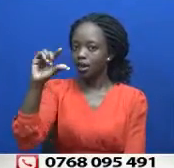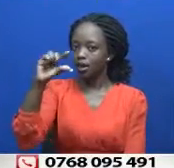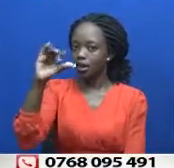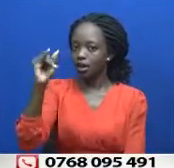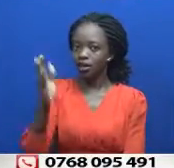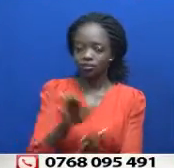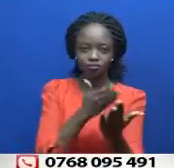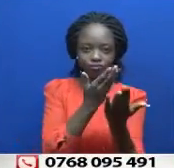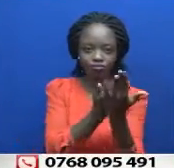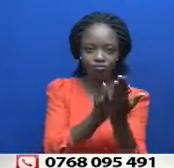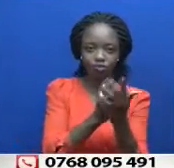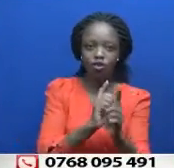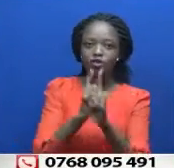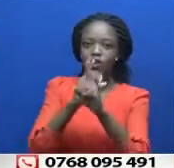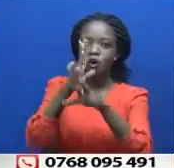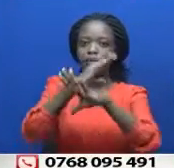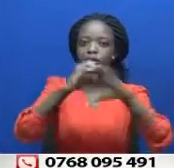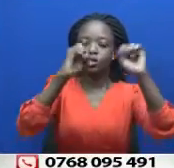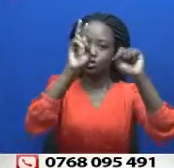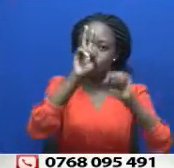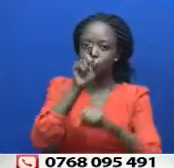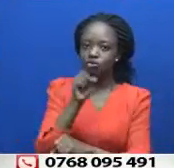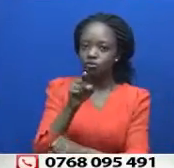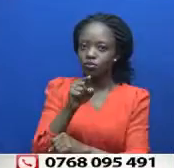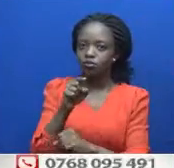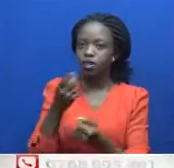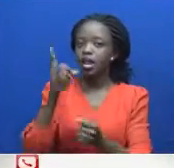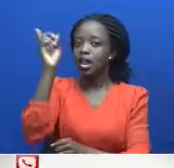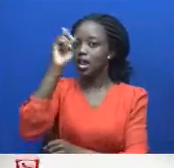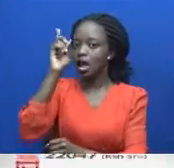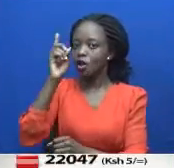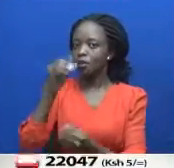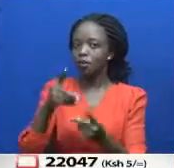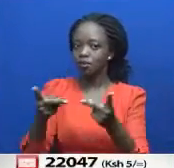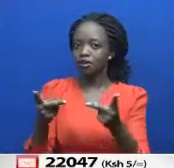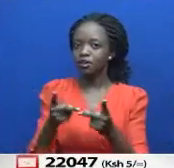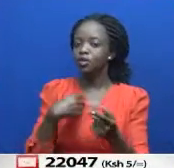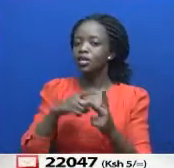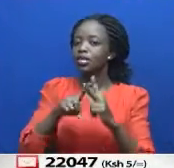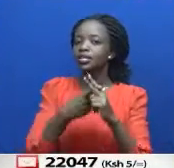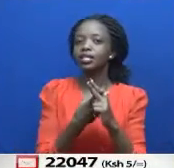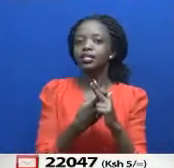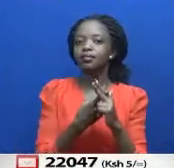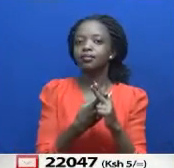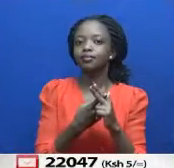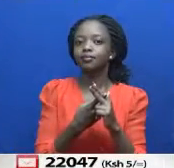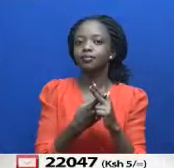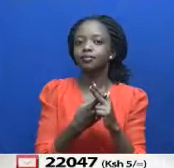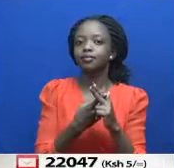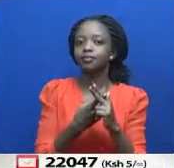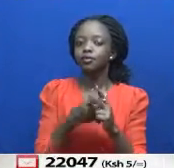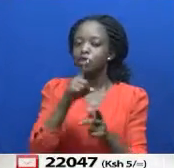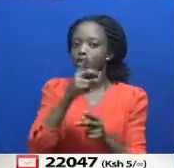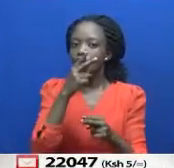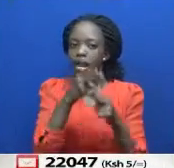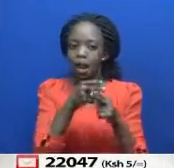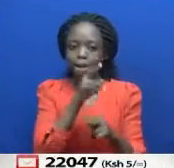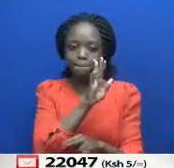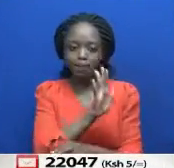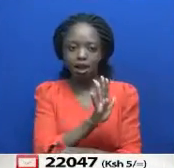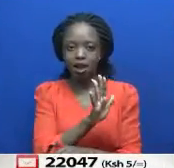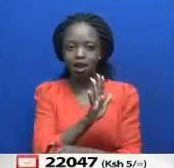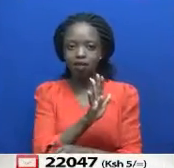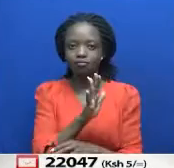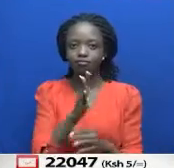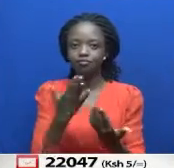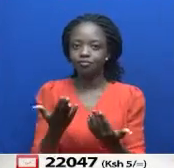hizo kwa Rais Uhuru Kenyatta hapo jana katika ikulu jijini Nairobi. Tutaanza moja kwa moja, utajitambulisha na wewe